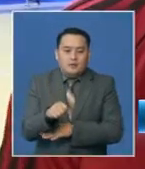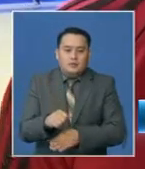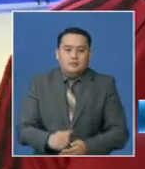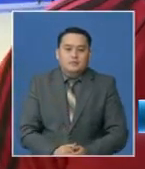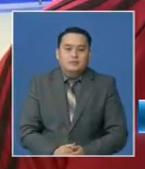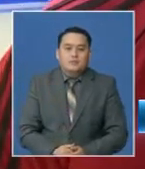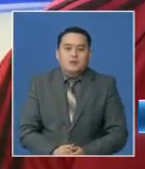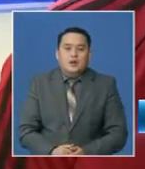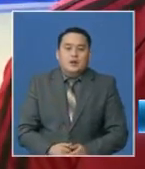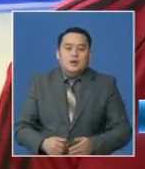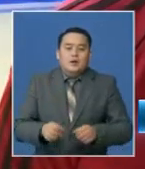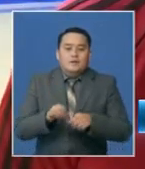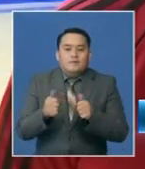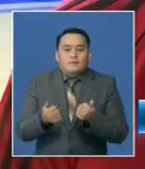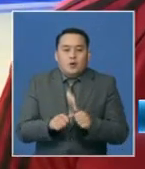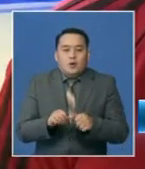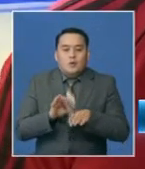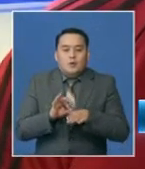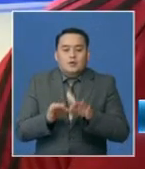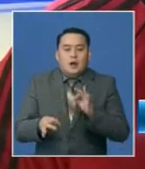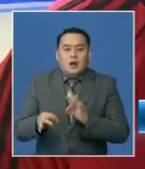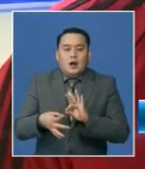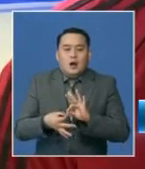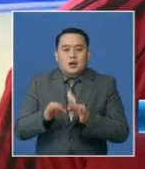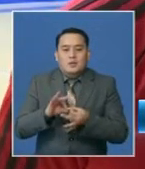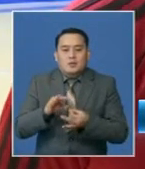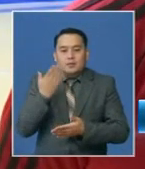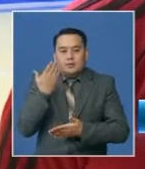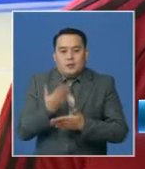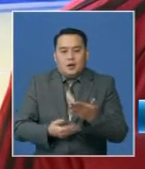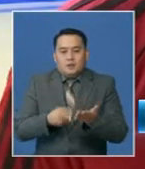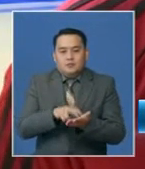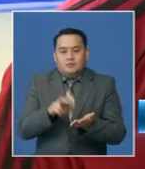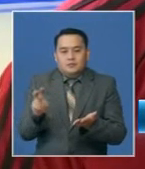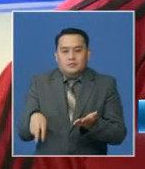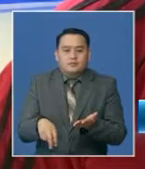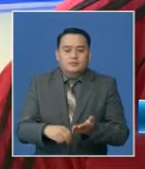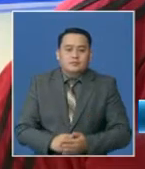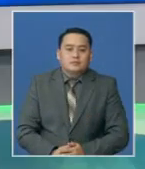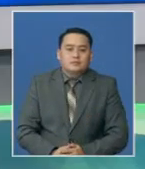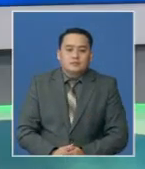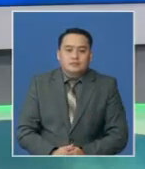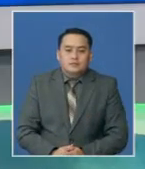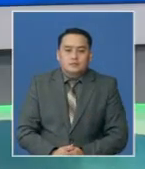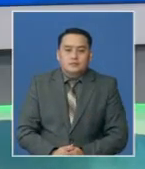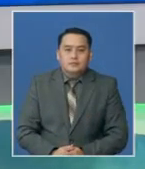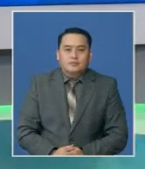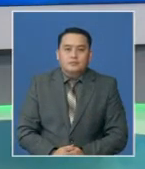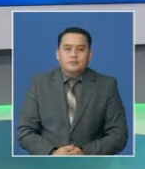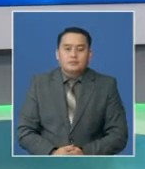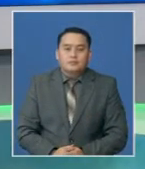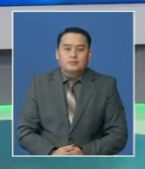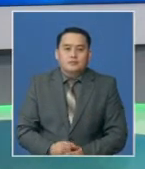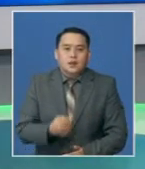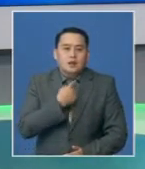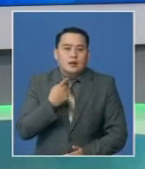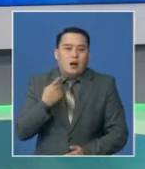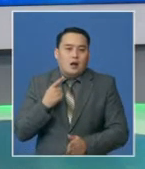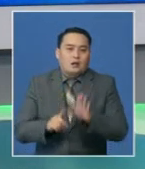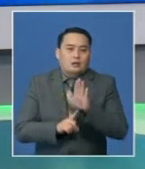популяризировать здоровый образ жизни, который нам необходим в данное время. Команды областных спортивных учреждений. Но вот последние два года уже